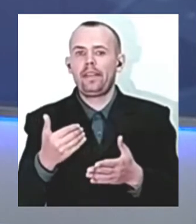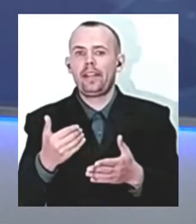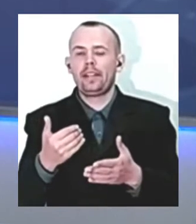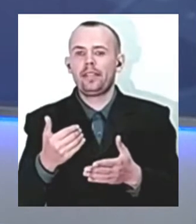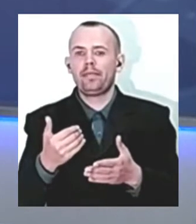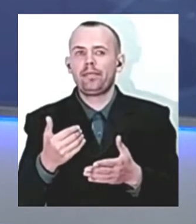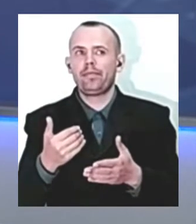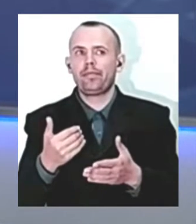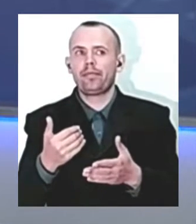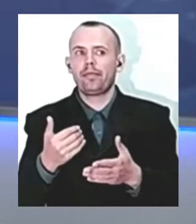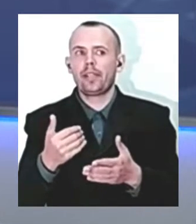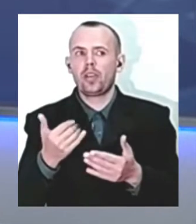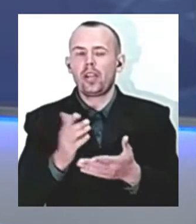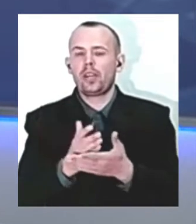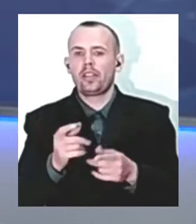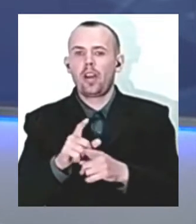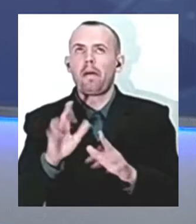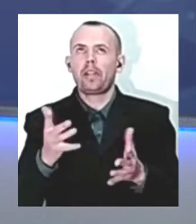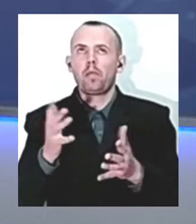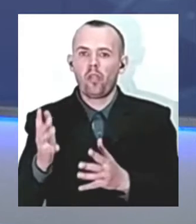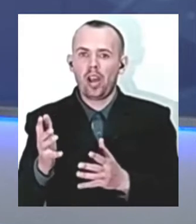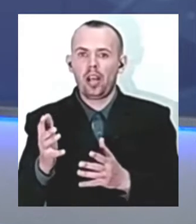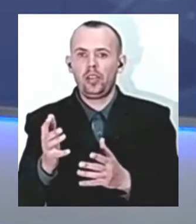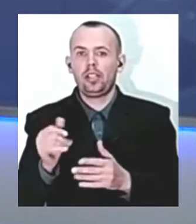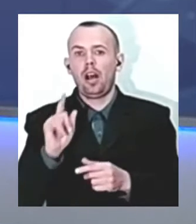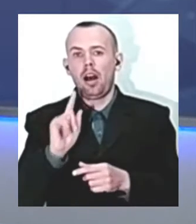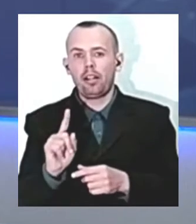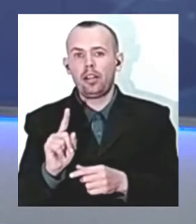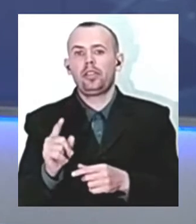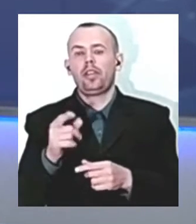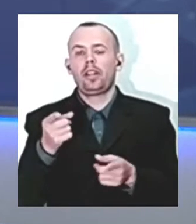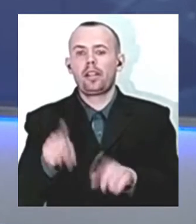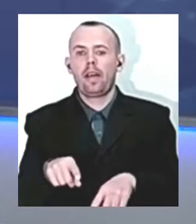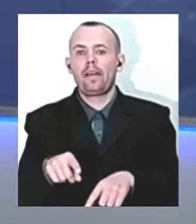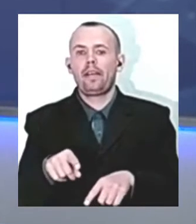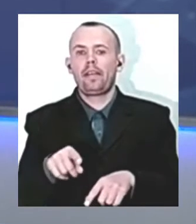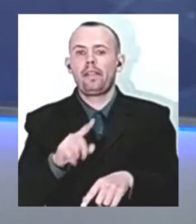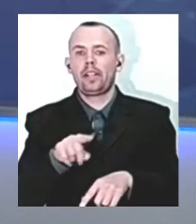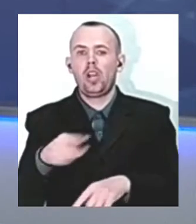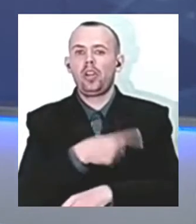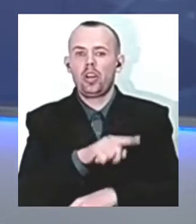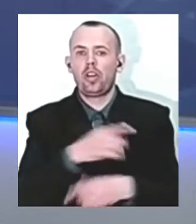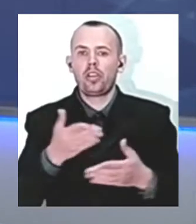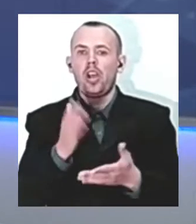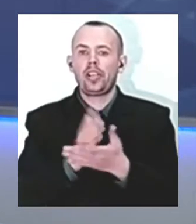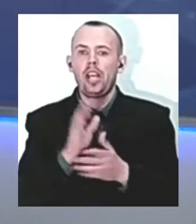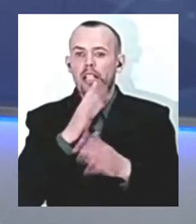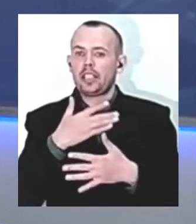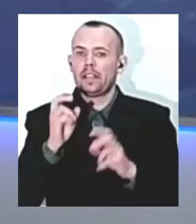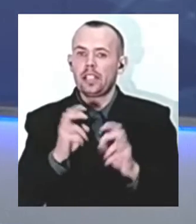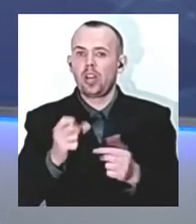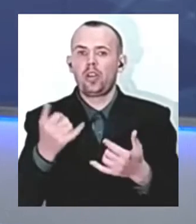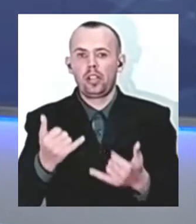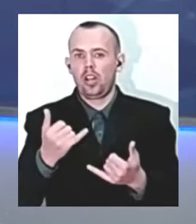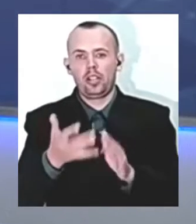логістики, які відбуваються. Але навіть лікарням, в яких є кисневі станції, наразі не вистачає